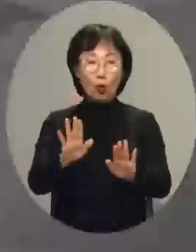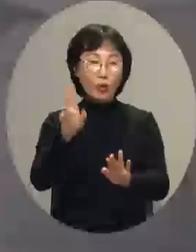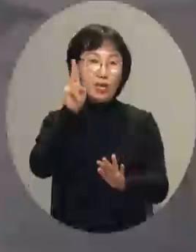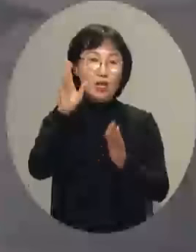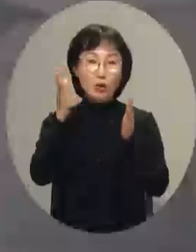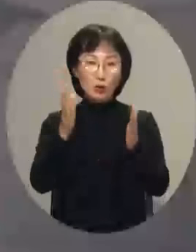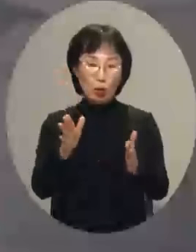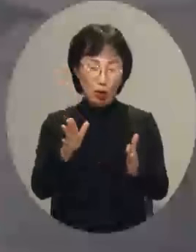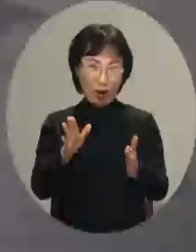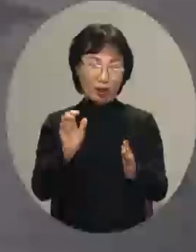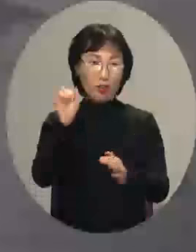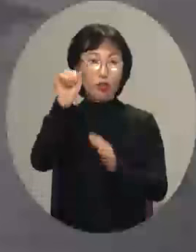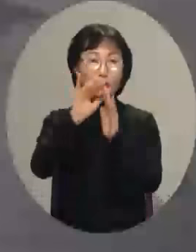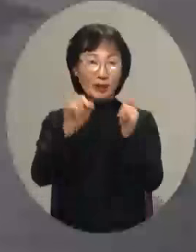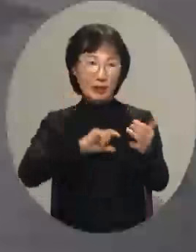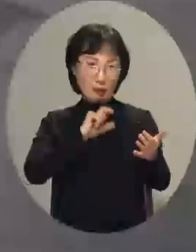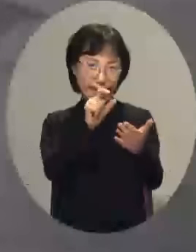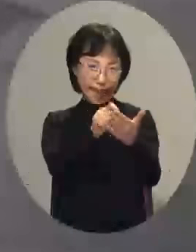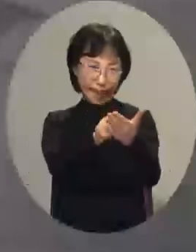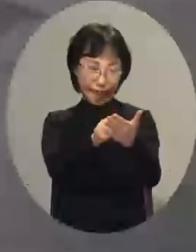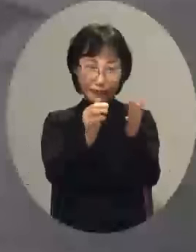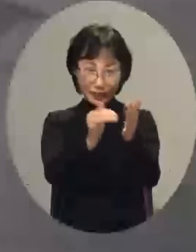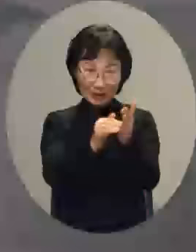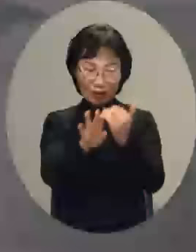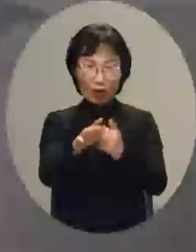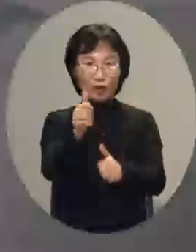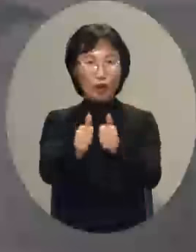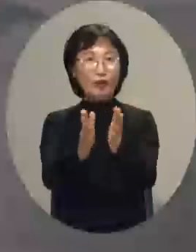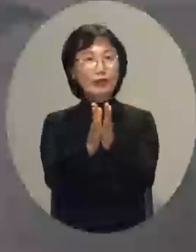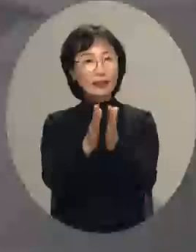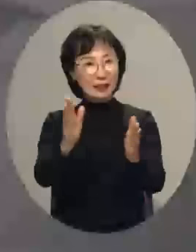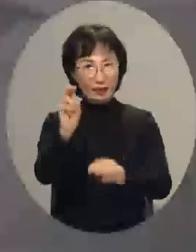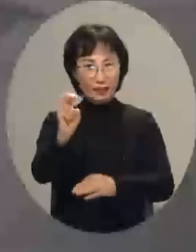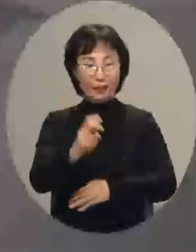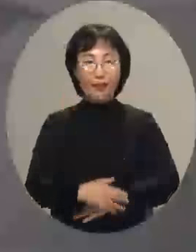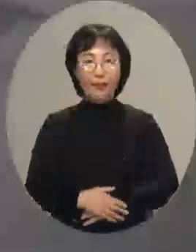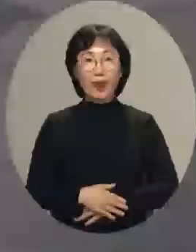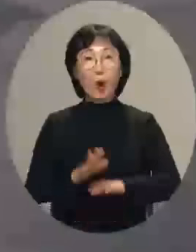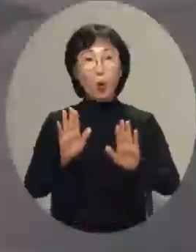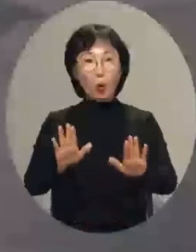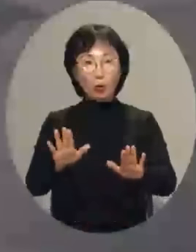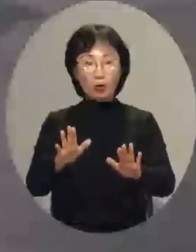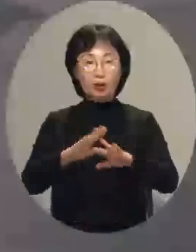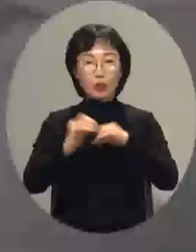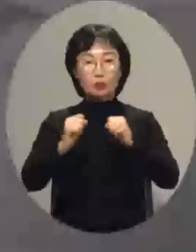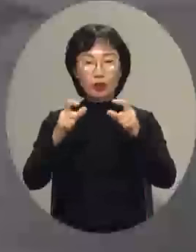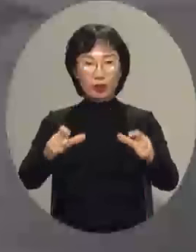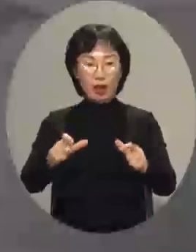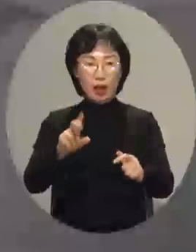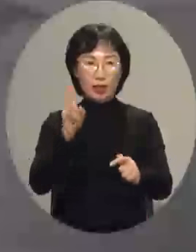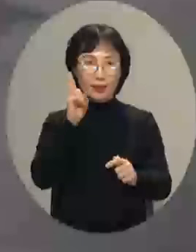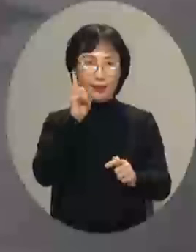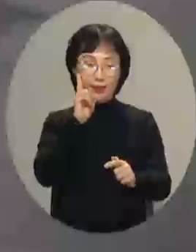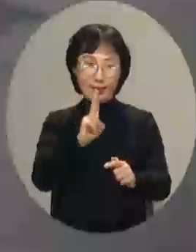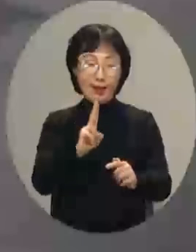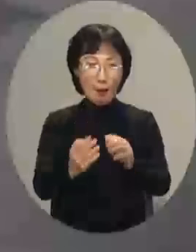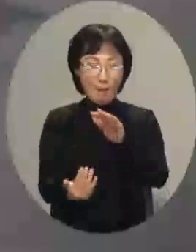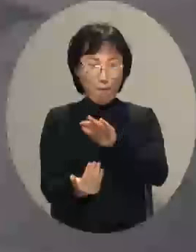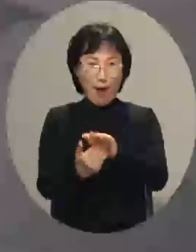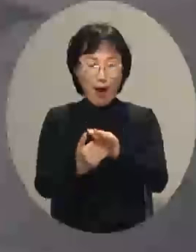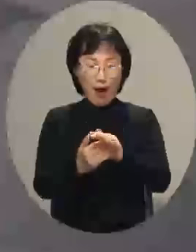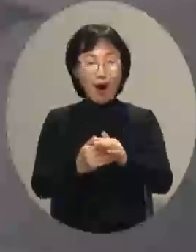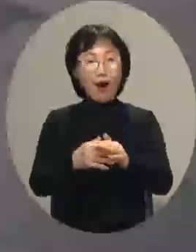동안 후보자 등록이 이뤄지면서 선거전이 달아오르고 있는데요. 오늘은 도내 최대 격전지죠. 전주